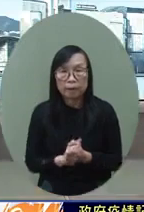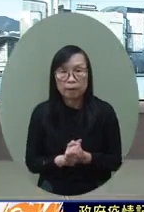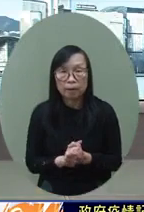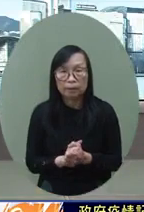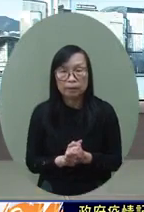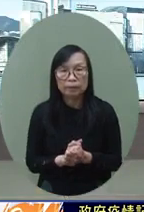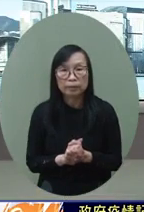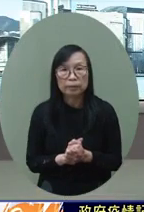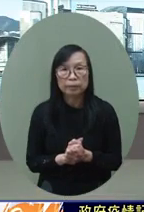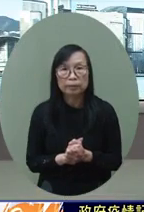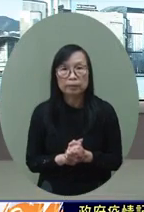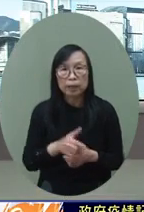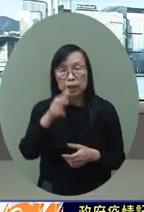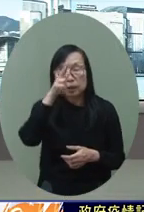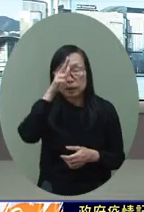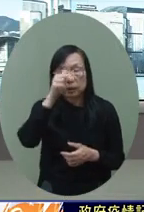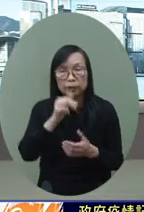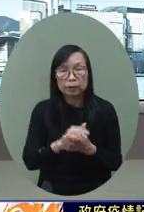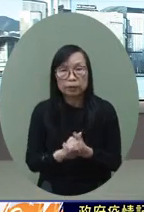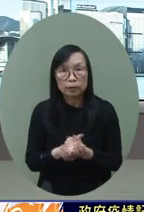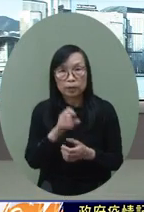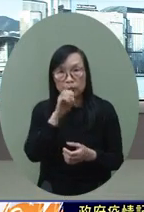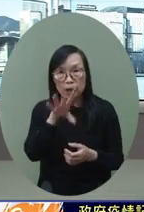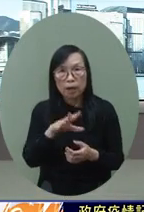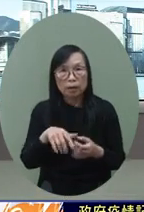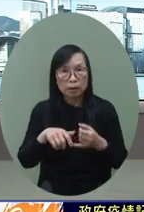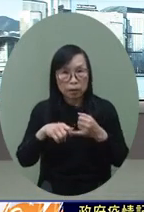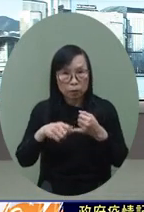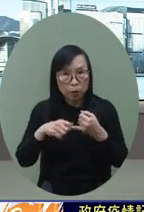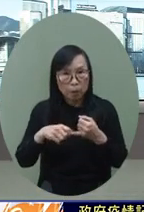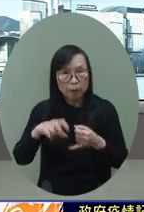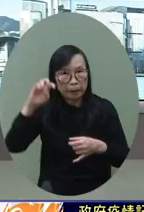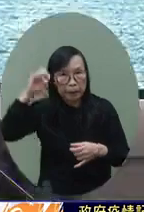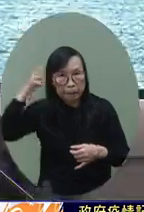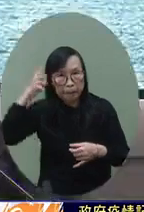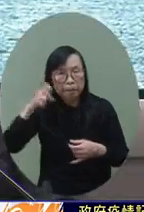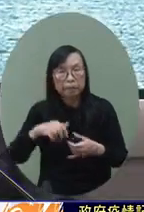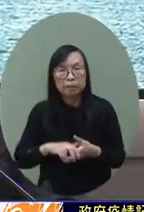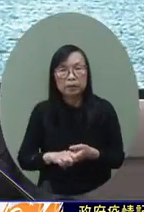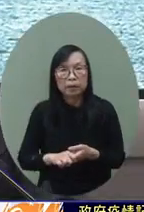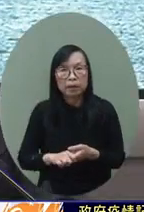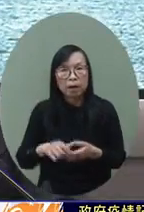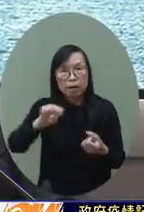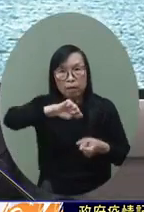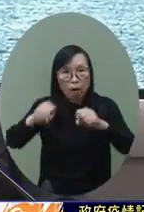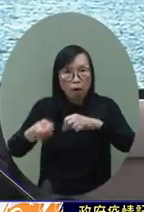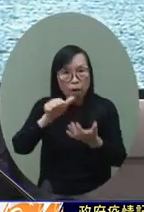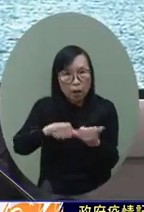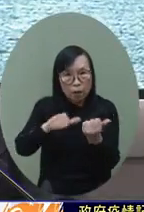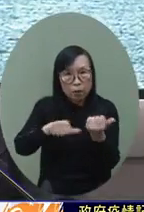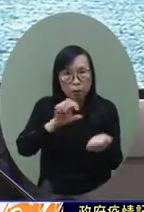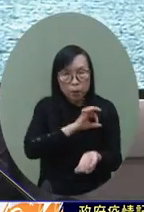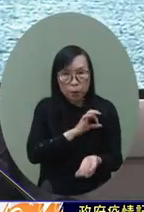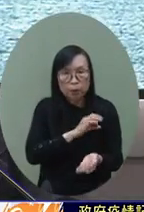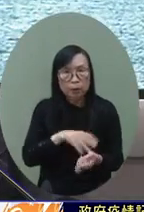咁政府應該都講過一啲初步嘅想法啦。咁其實嗰個科學委員會亦都喺